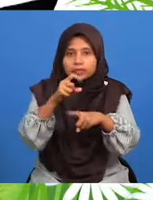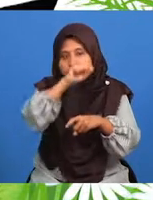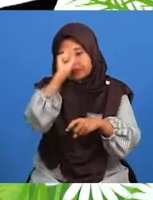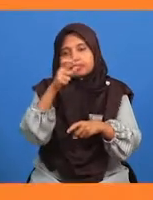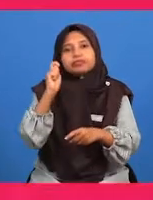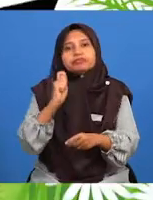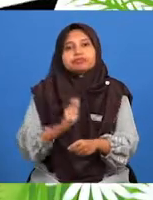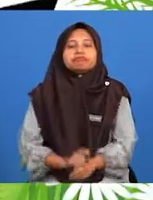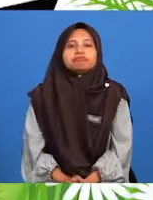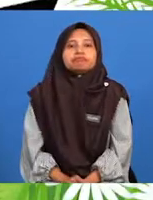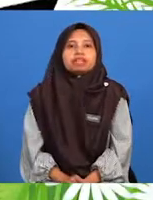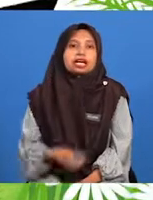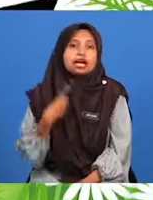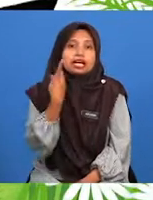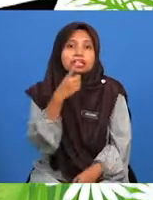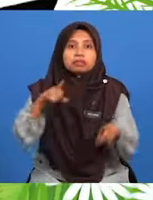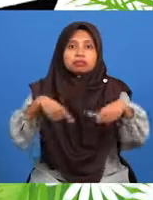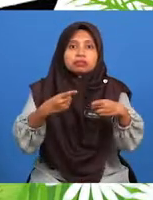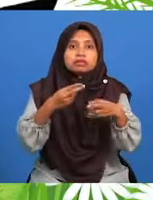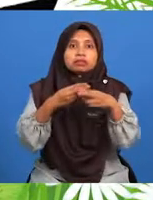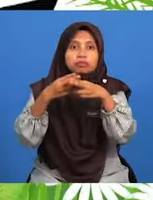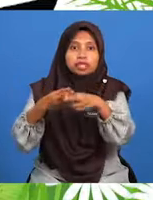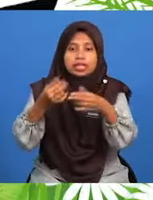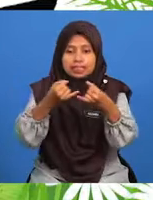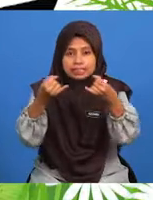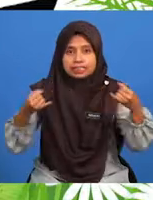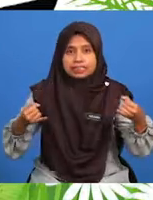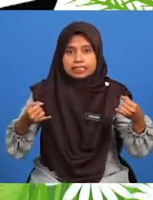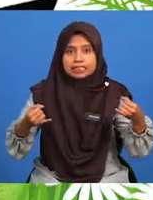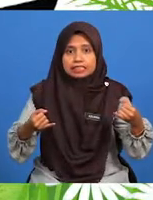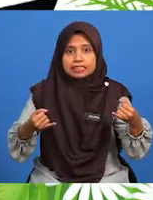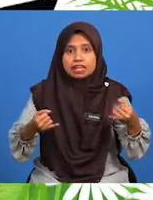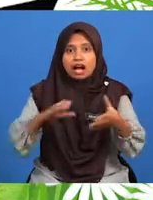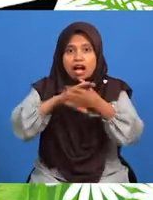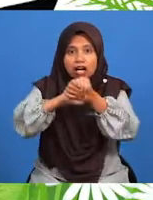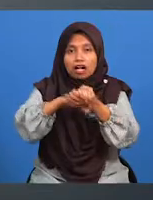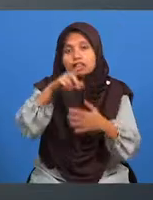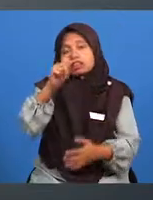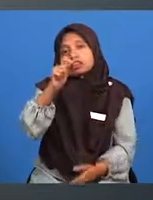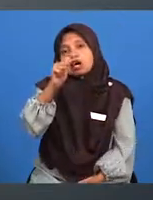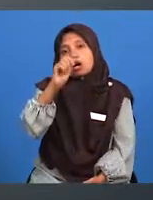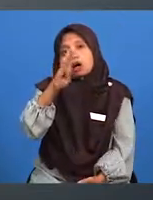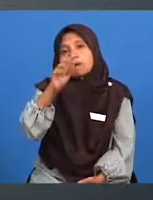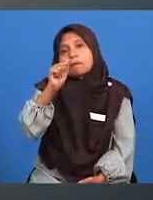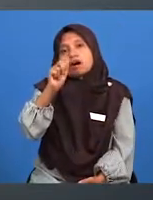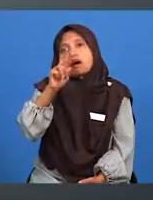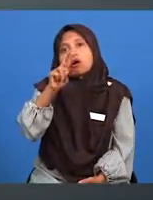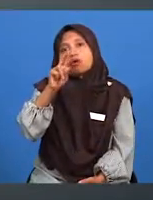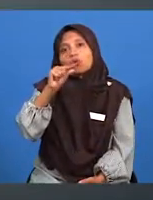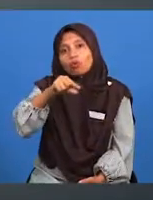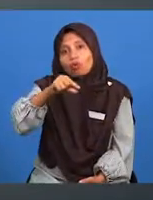tadi. Kita pergi pula kepada jenis akad tabarruk yang kedua, iaitu